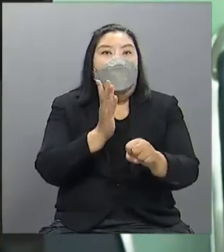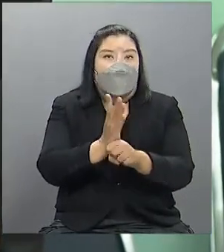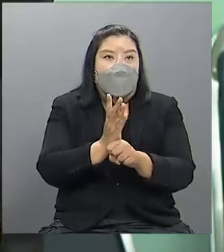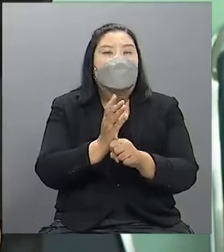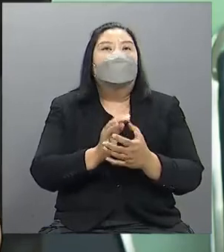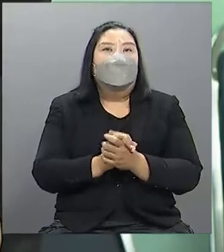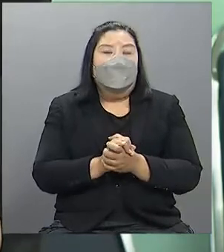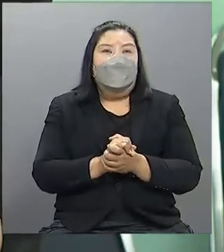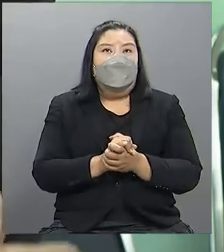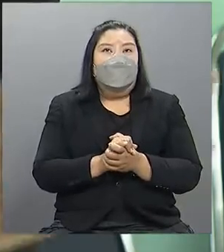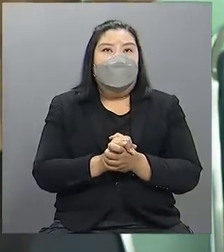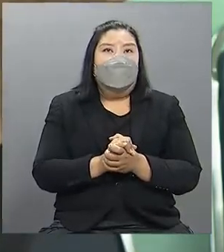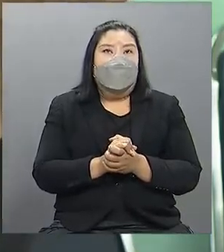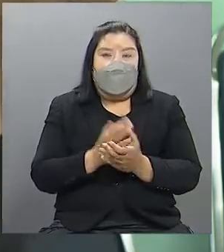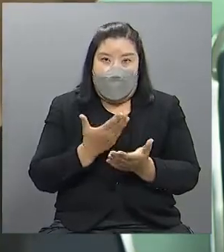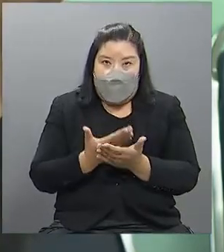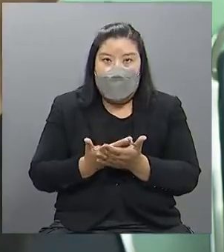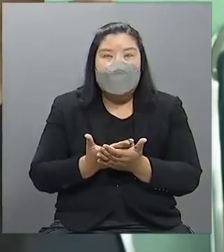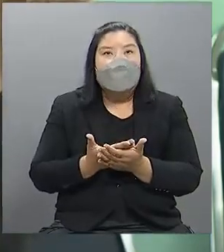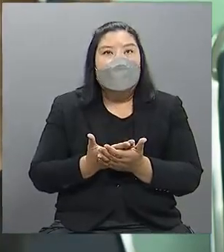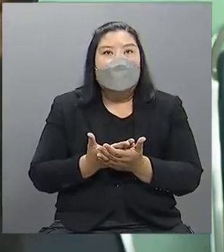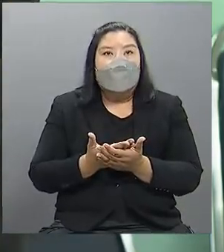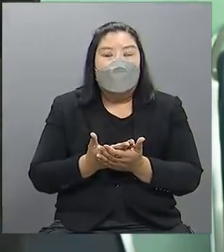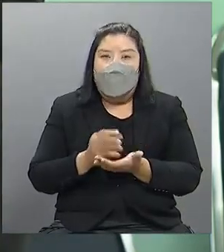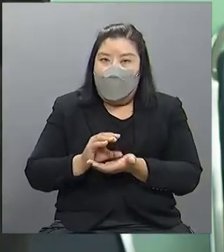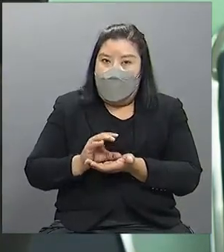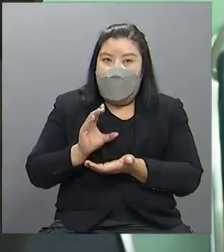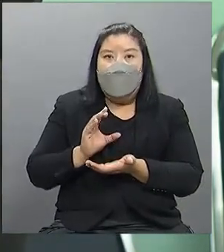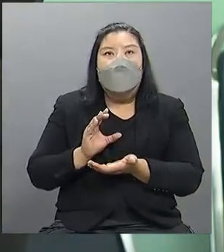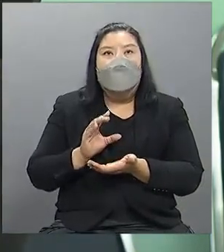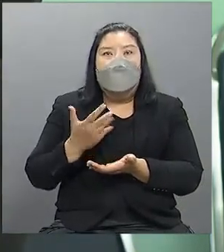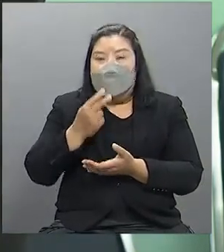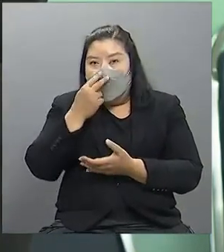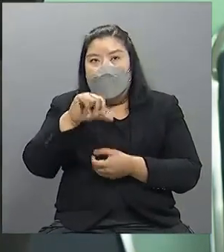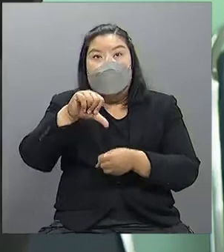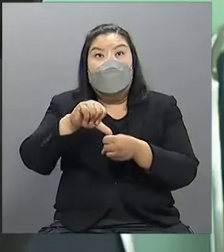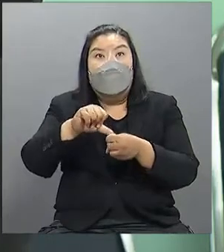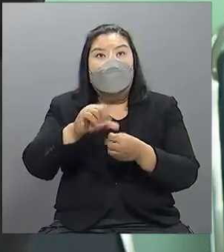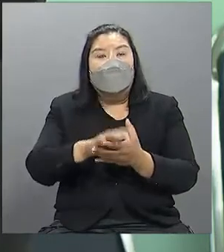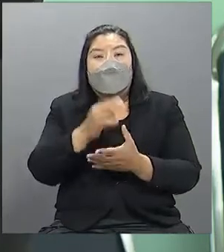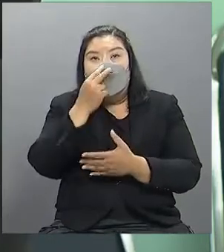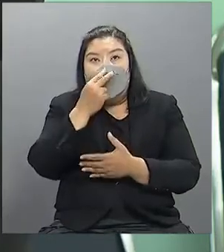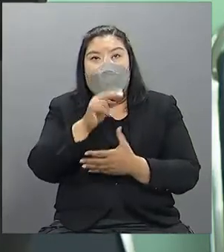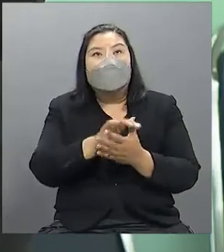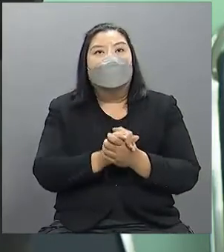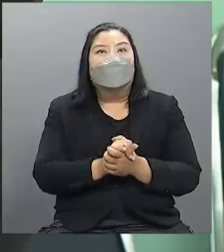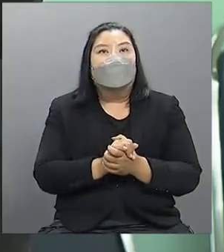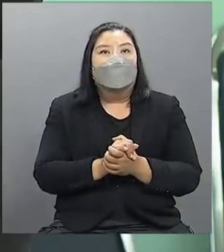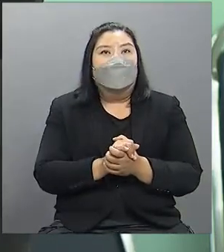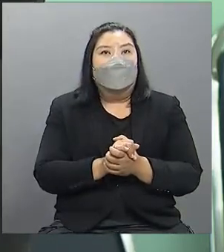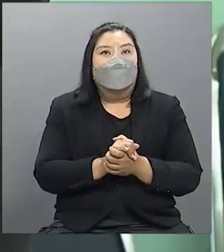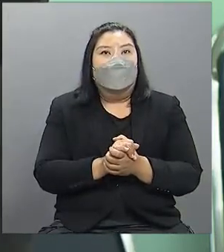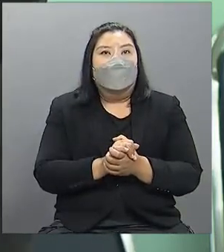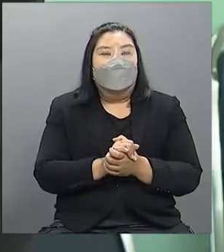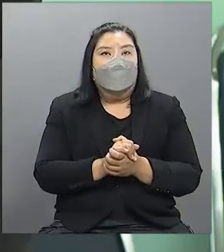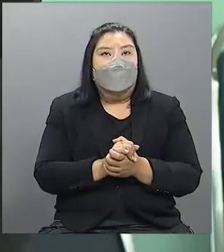ค่อนข้างเยอะซึ่งจริงๆที่เราเห็นตอนนี้ก็คือเป็นแก๊สที่ในลูกโป่งดำๆก็คือเป็นแก๊สที่มันทั้งหมดถึงเวลาเราก็ไม่สาม